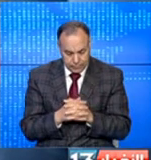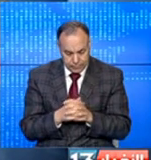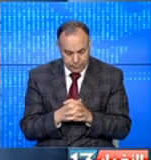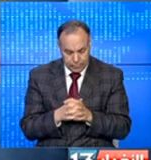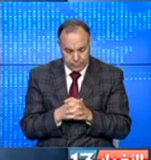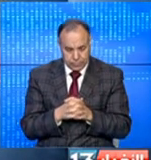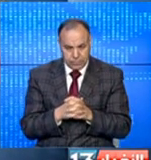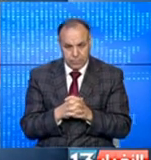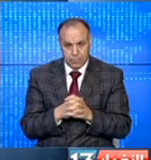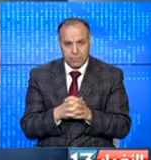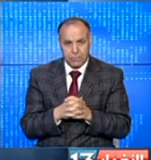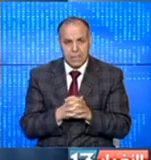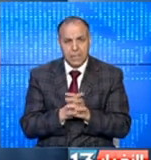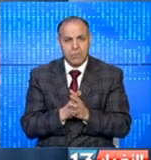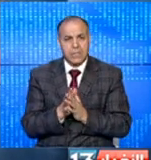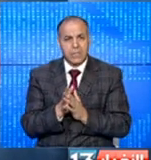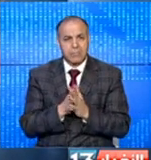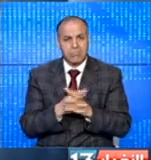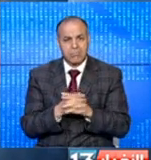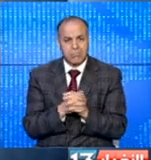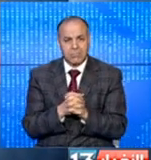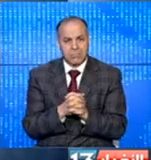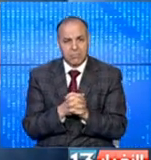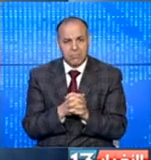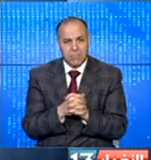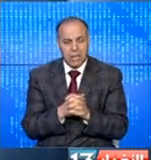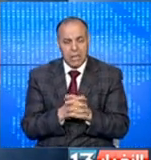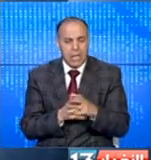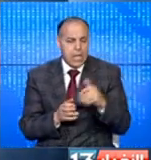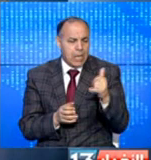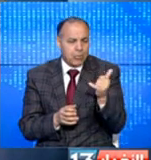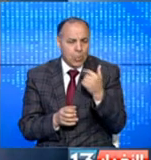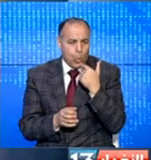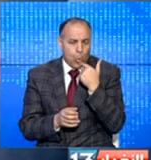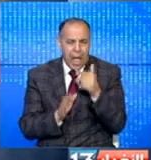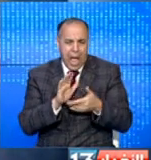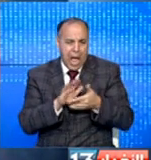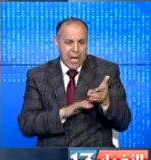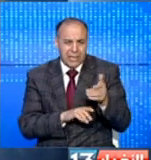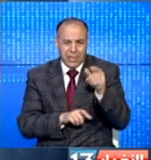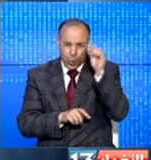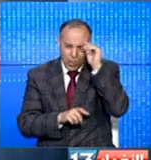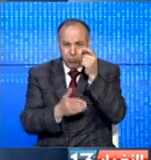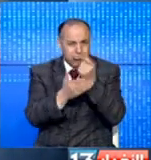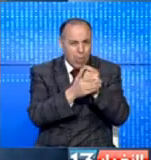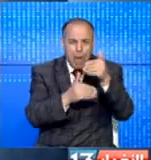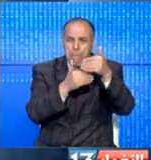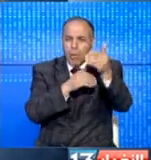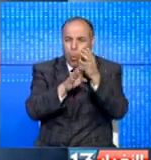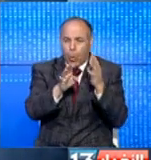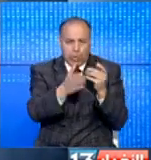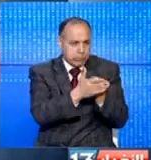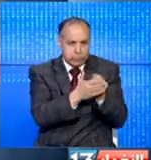مثل المنشطات الرياضيه وغيرها فلا داعي يعني للخروج للحاجات اليوميه من